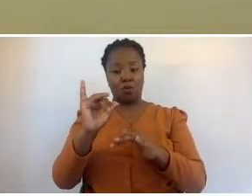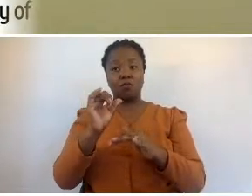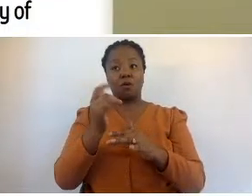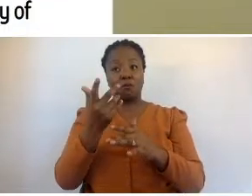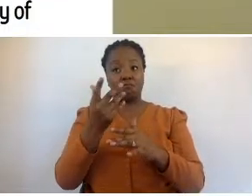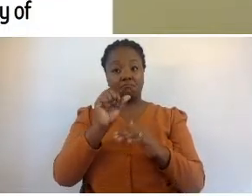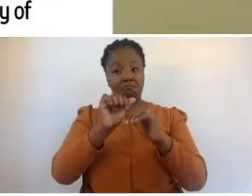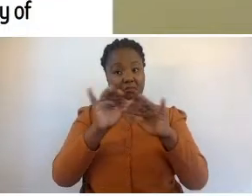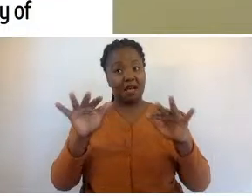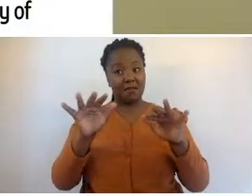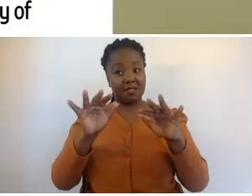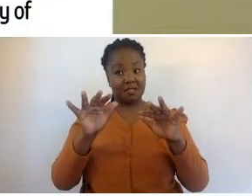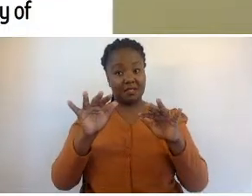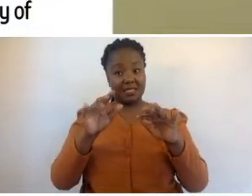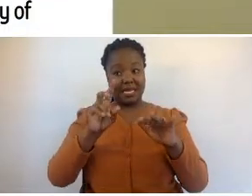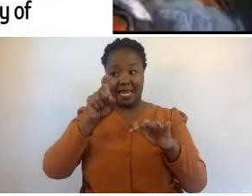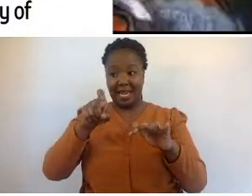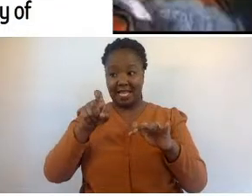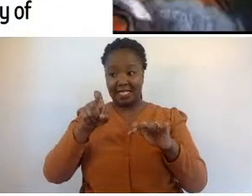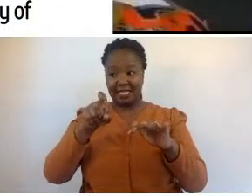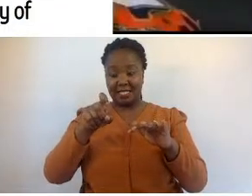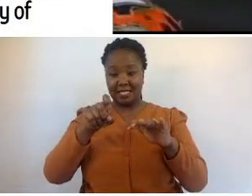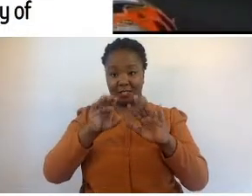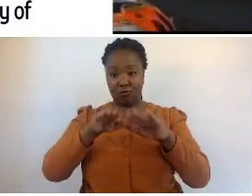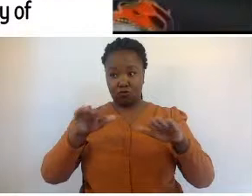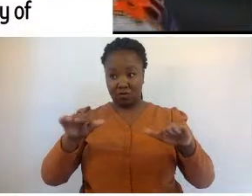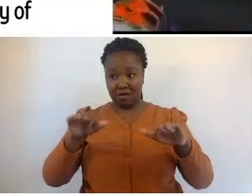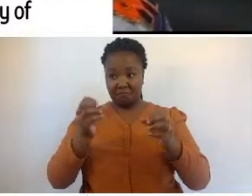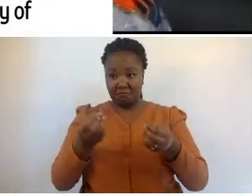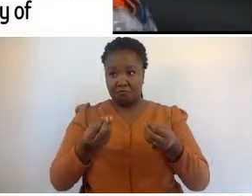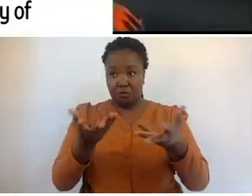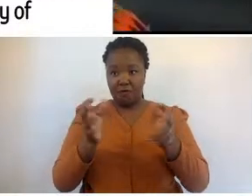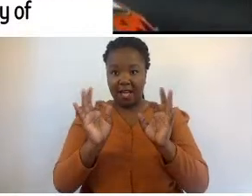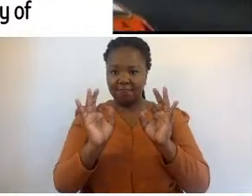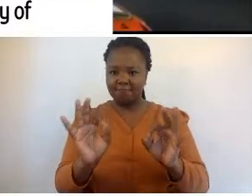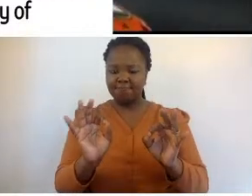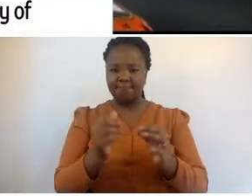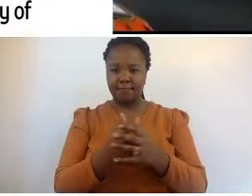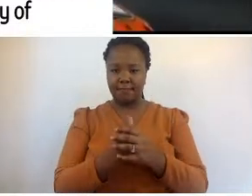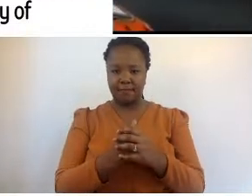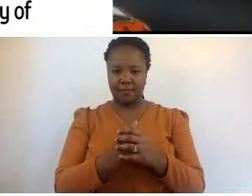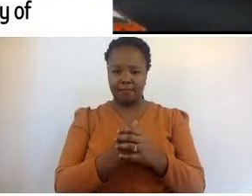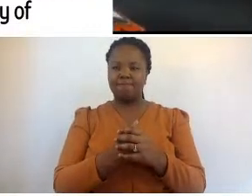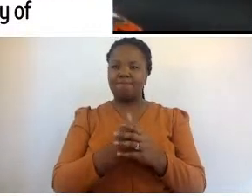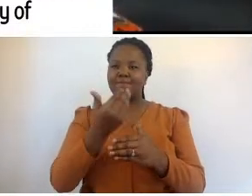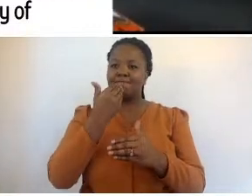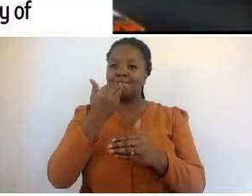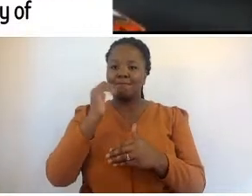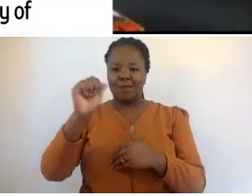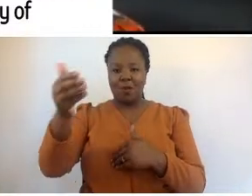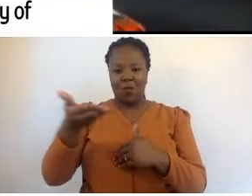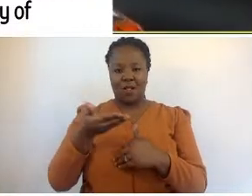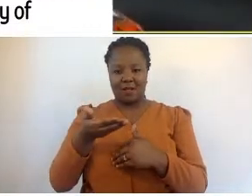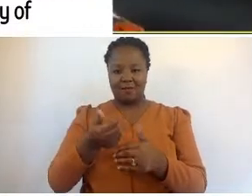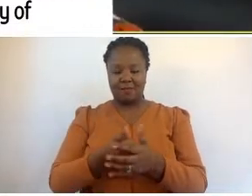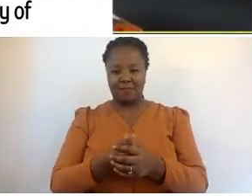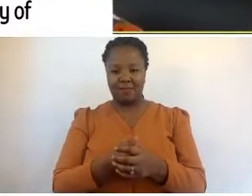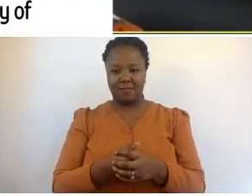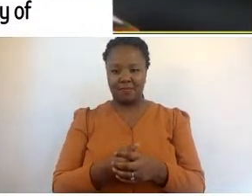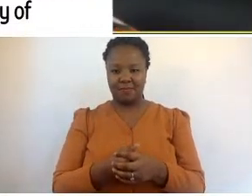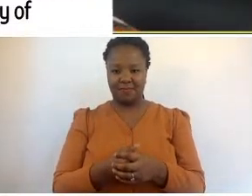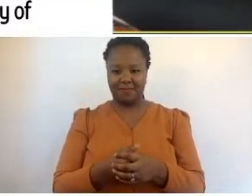soient prêts à répondre, satisfaire les besoins diversifiés des élèves et étudiants? Jobis, je vous remercie.